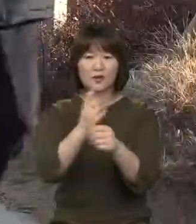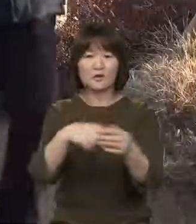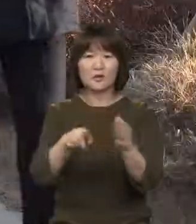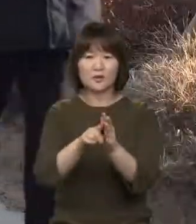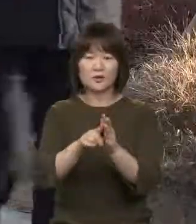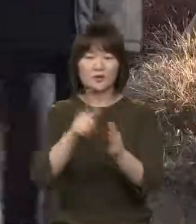다짐했습니다